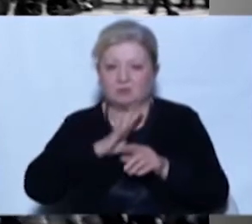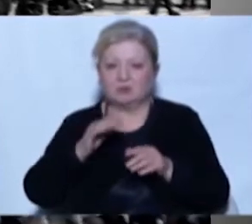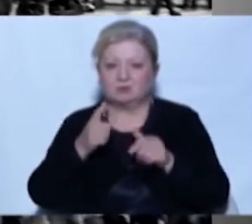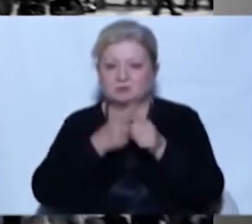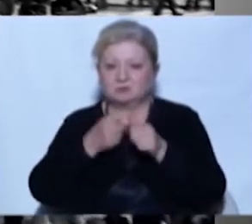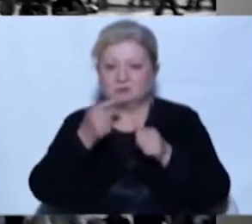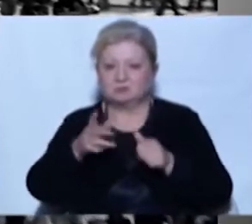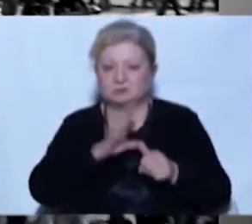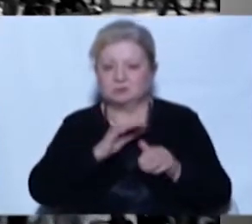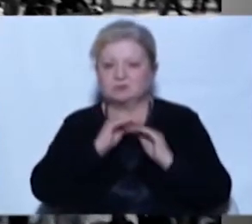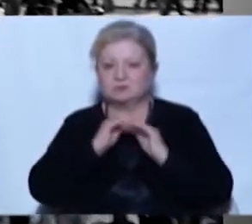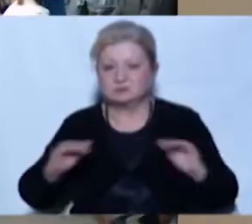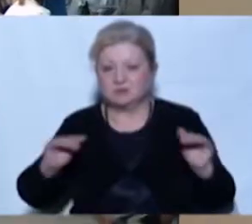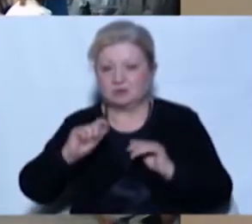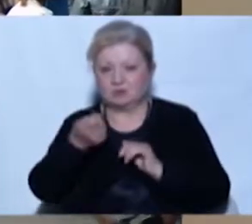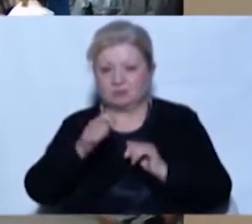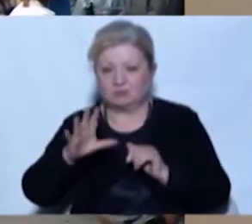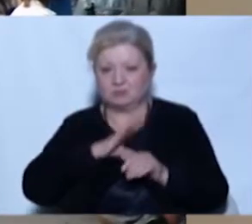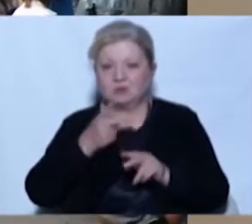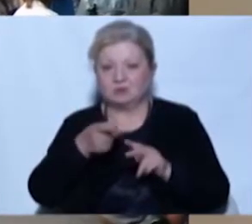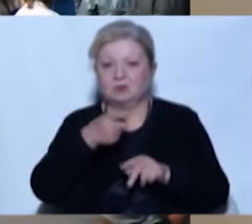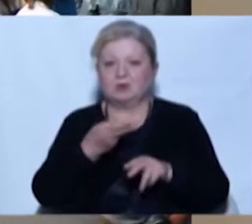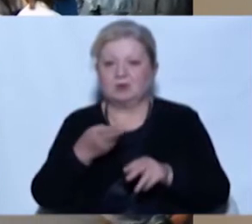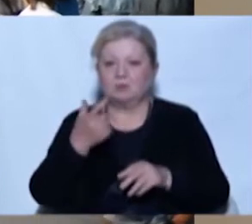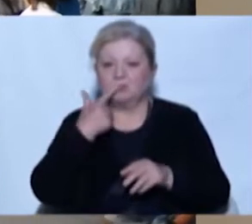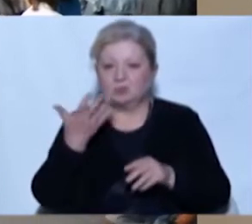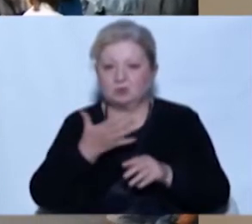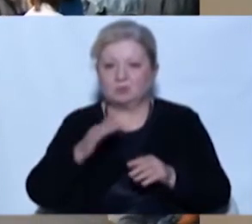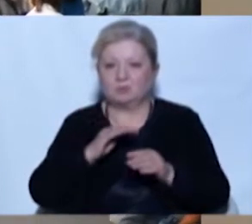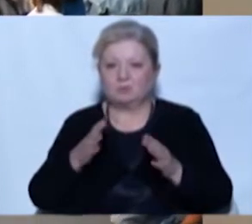ეძახიან, იმიტომ რომ უნგრეთის პოლიტიკური პარტიები